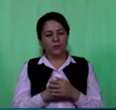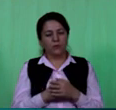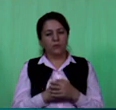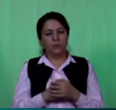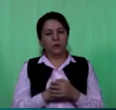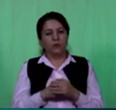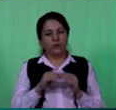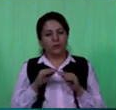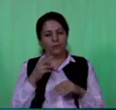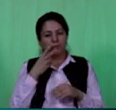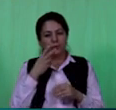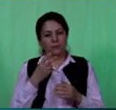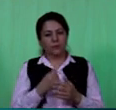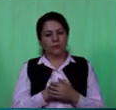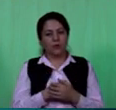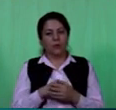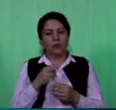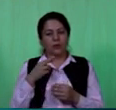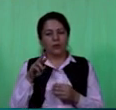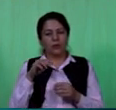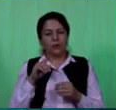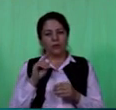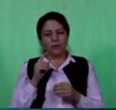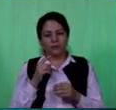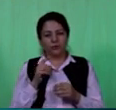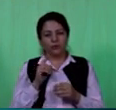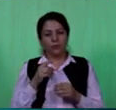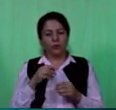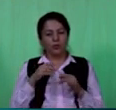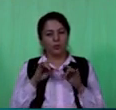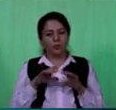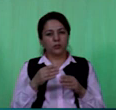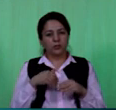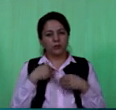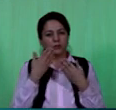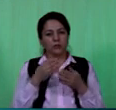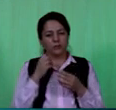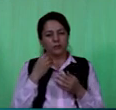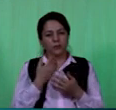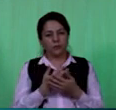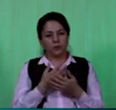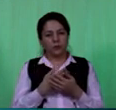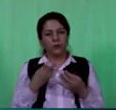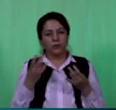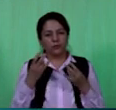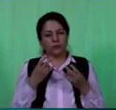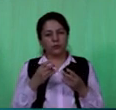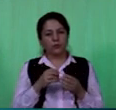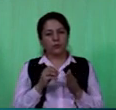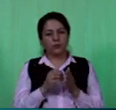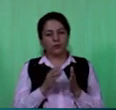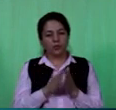ребята посмотрите для того чтобы решить данный пример мы должны вставить нужный знак